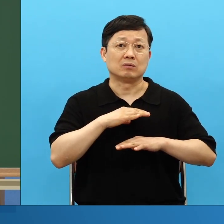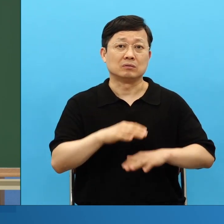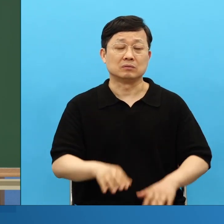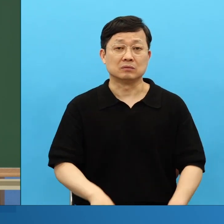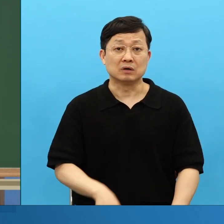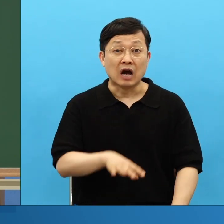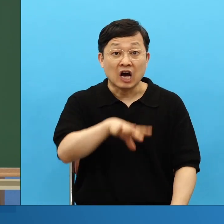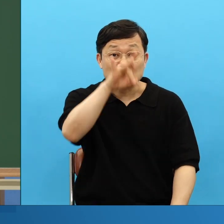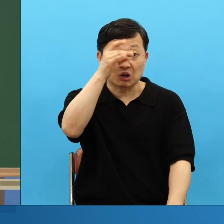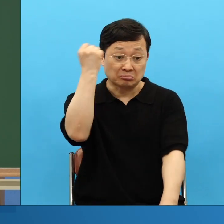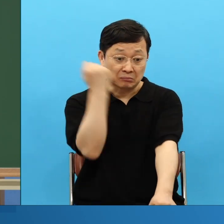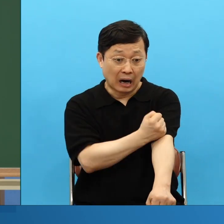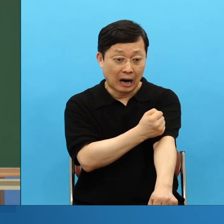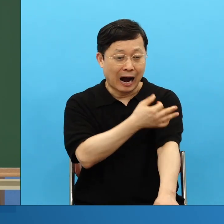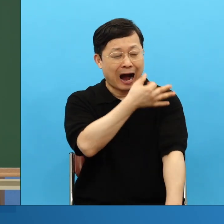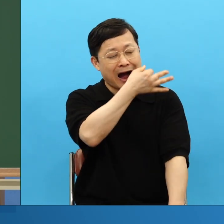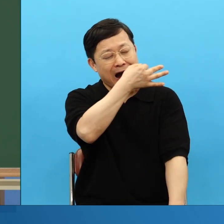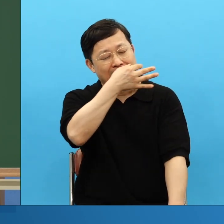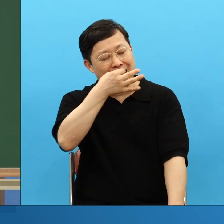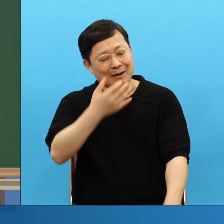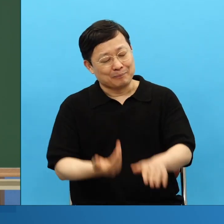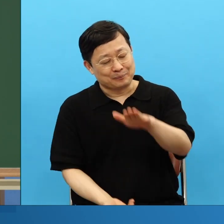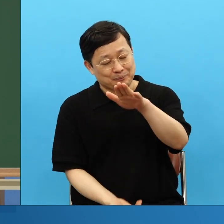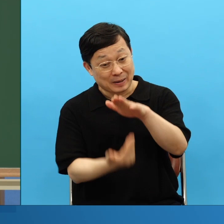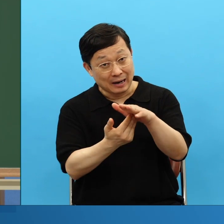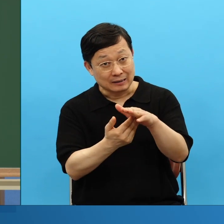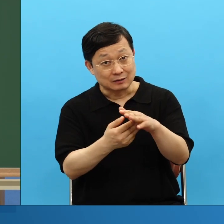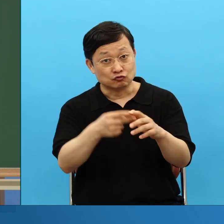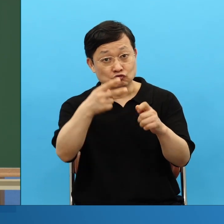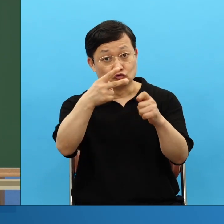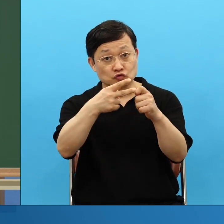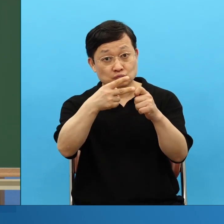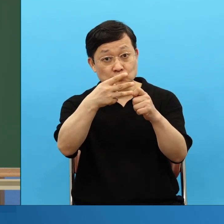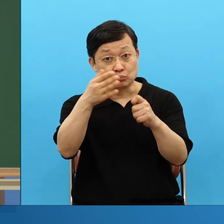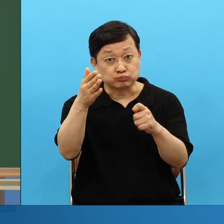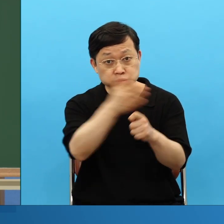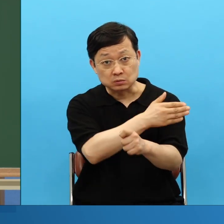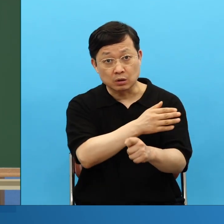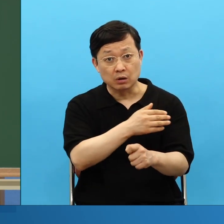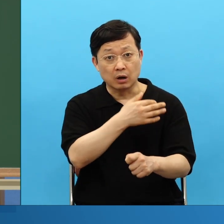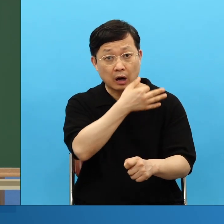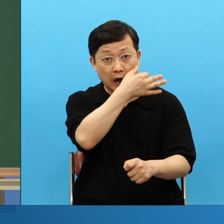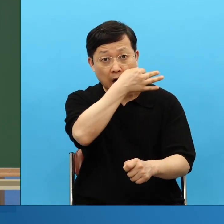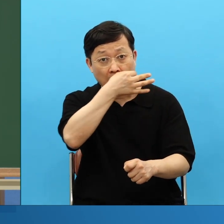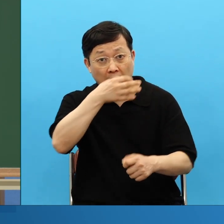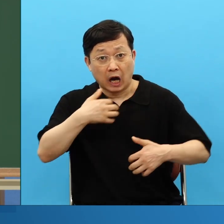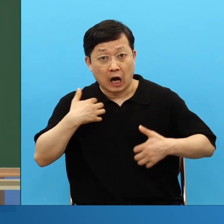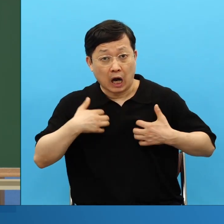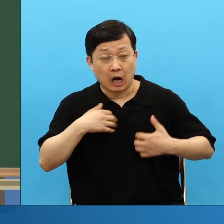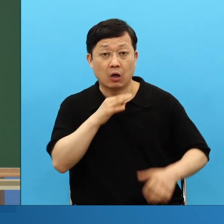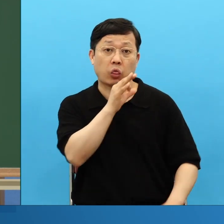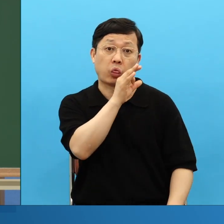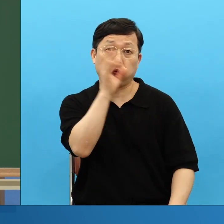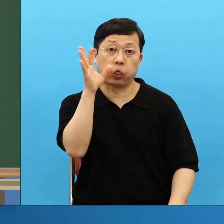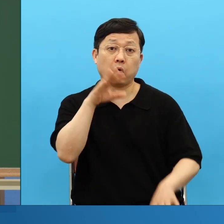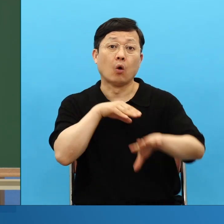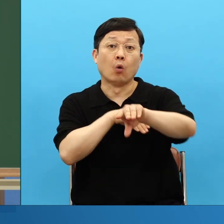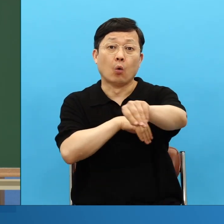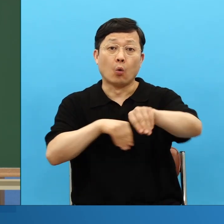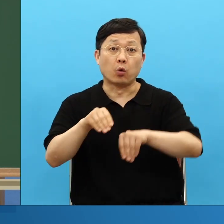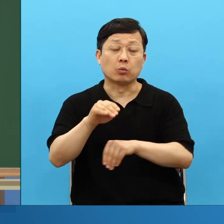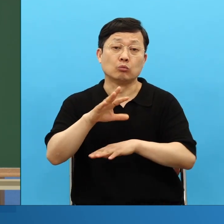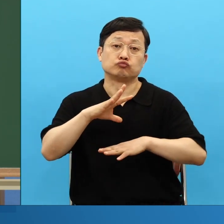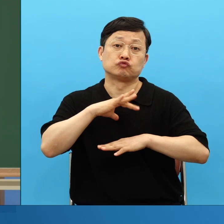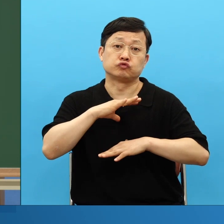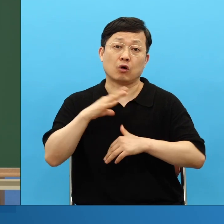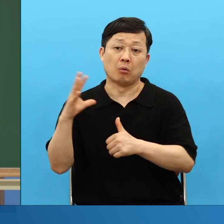맛은 돌아오질 않아요. 계속 그러면서 이렇게 계속 본인도 모르게 올가미에 묶여있는 그런